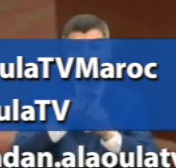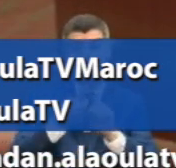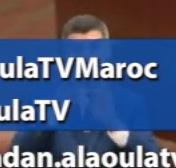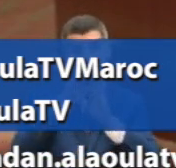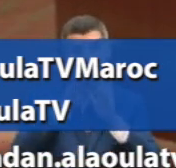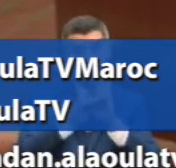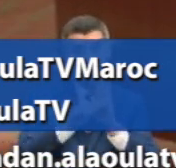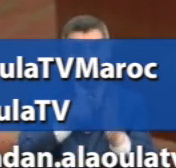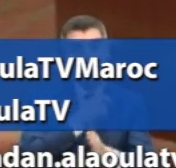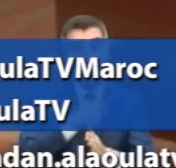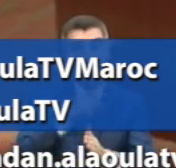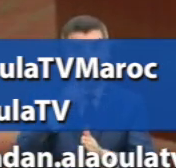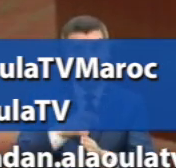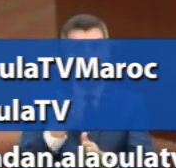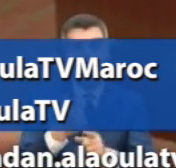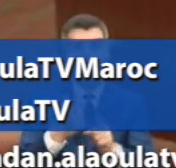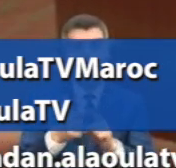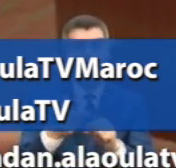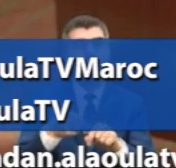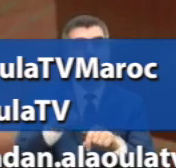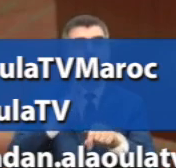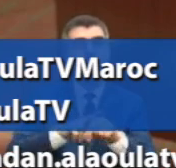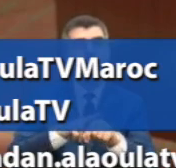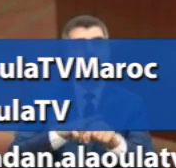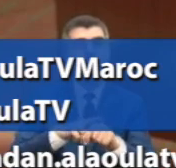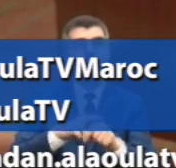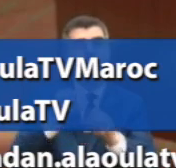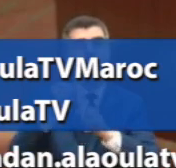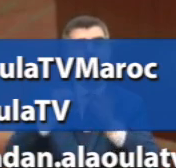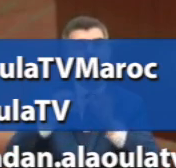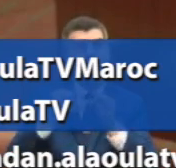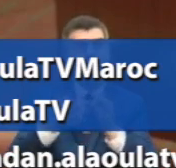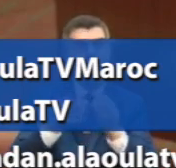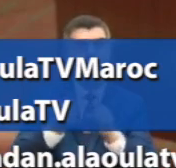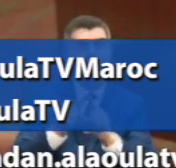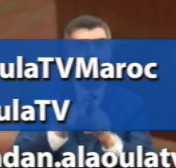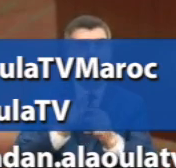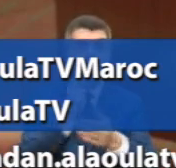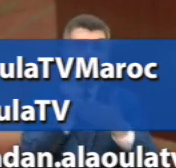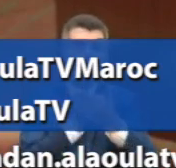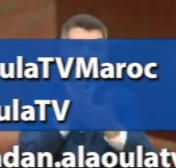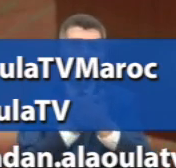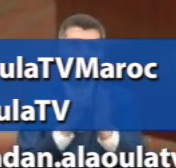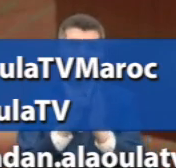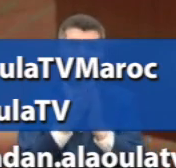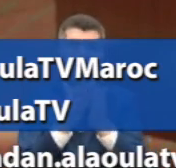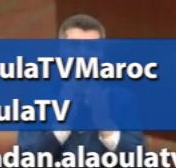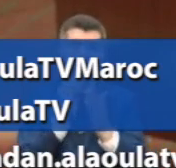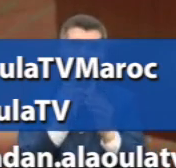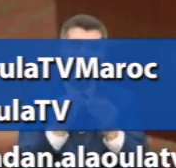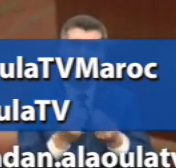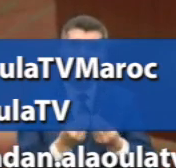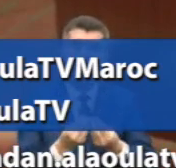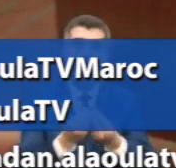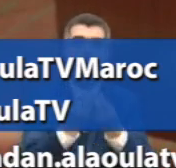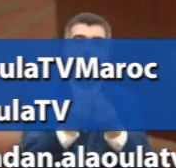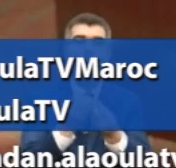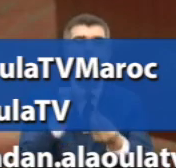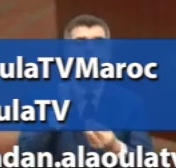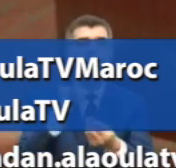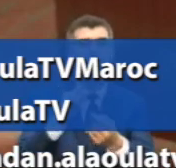من قاضي وممثل النيابه العامه وكاتب ضبط. مهمتها الأساسية هي المرافقة